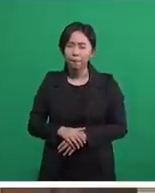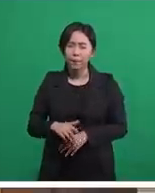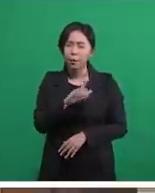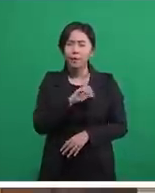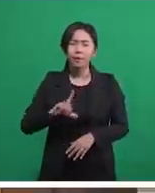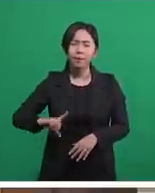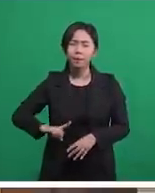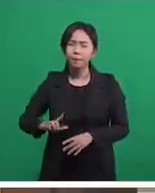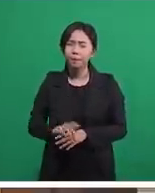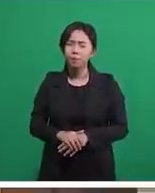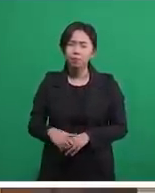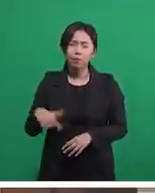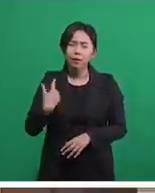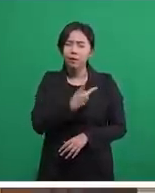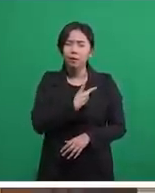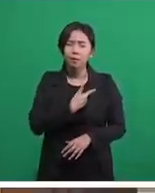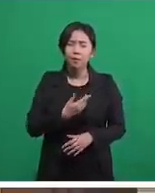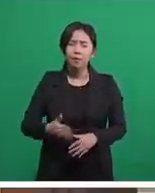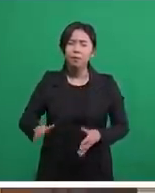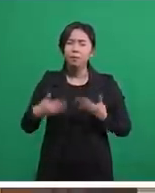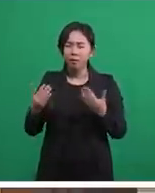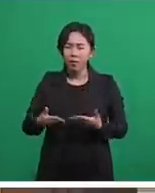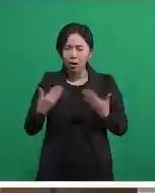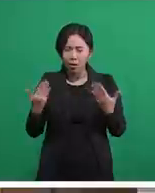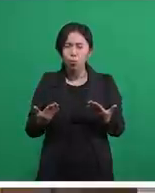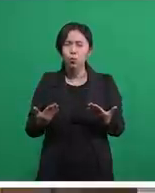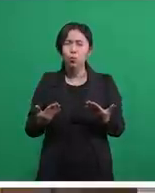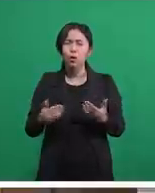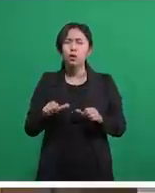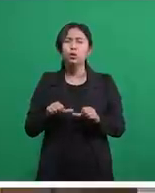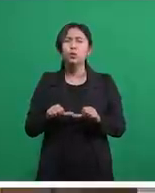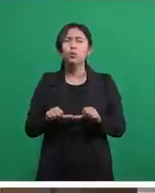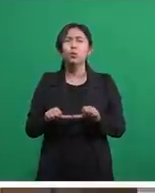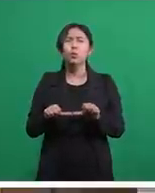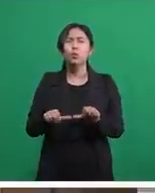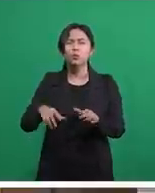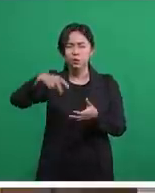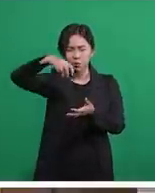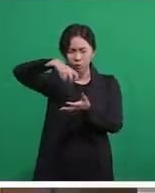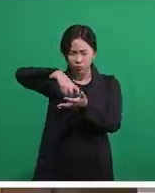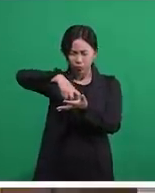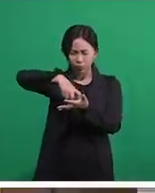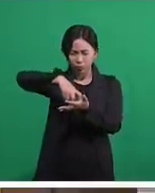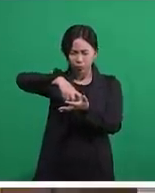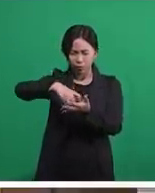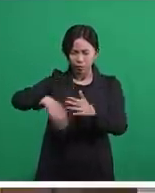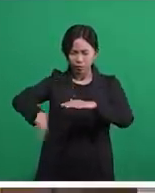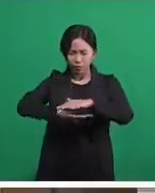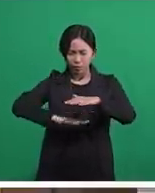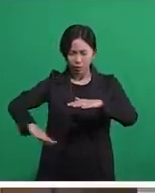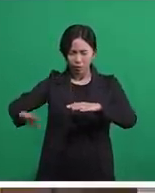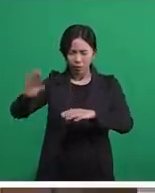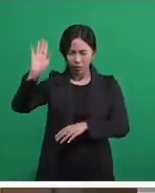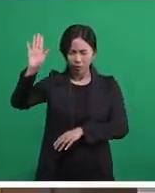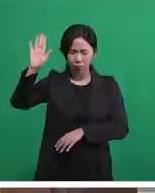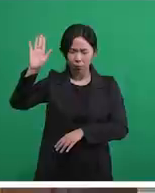Ya Tuhan, kami mau memberi diri kami untuk terus bersedia menundukkan diri kami di bawah